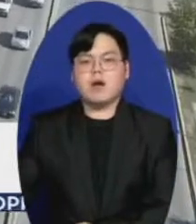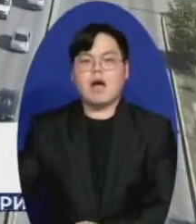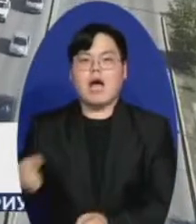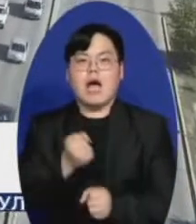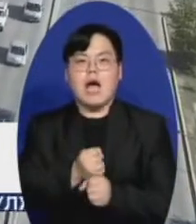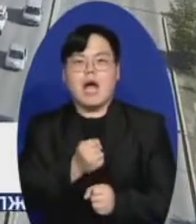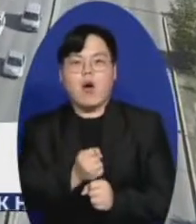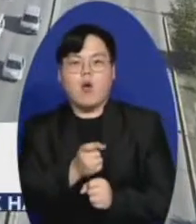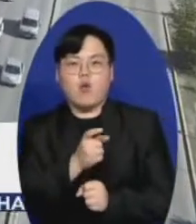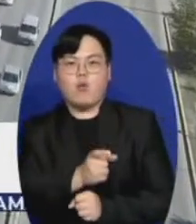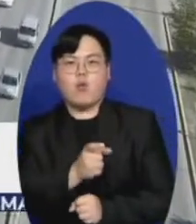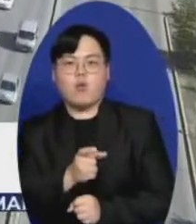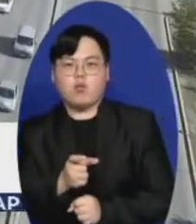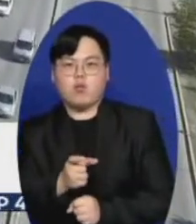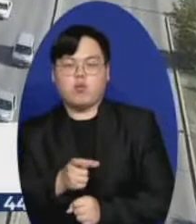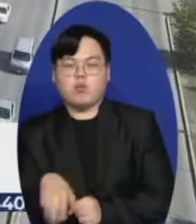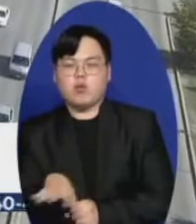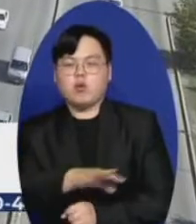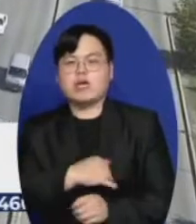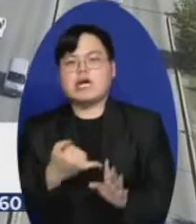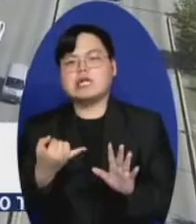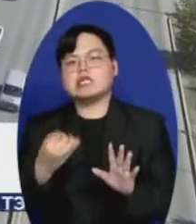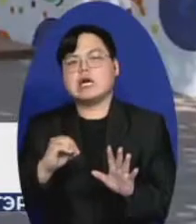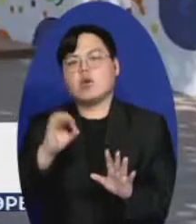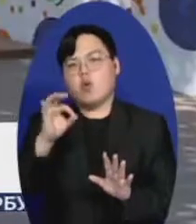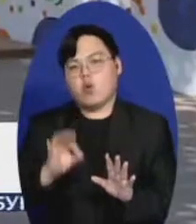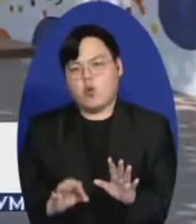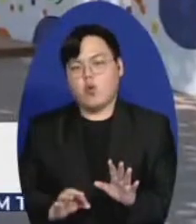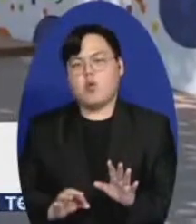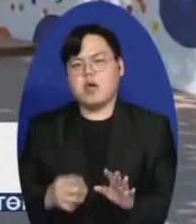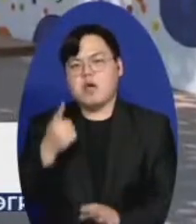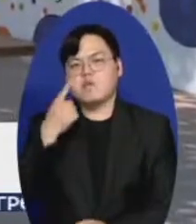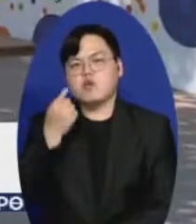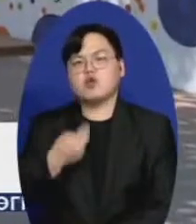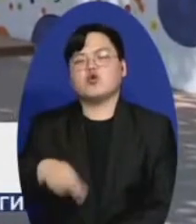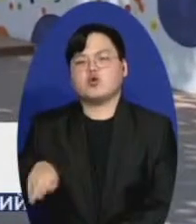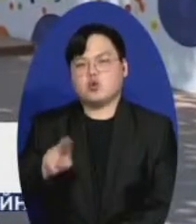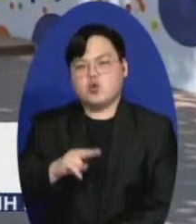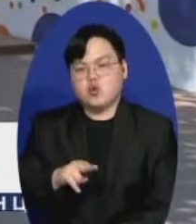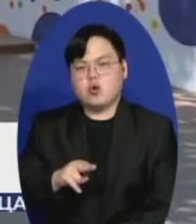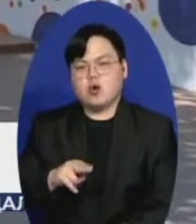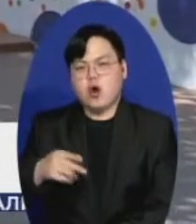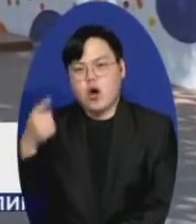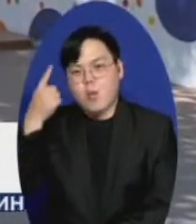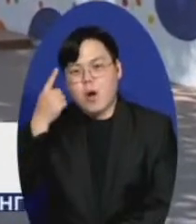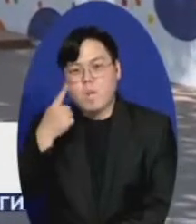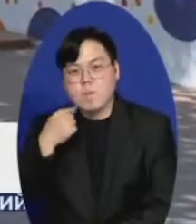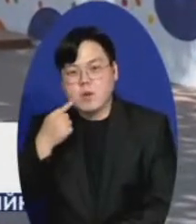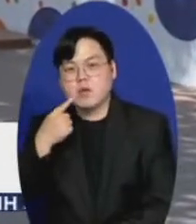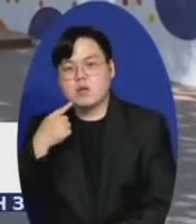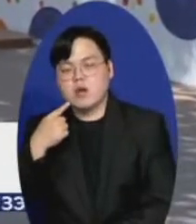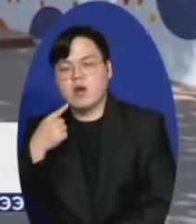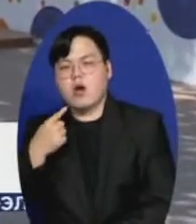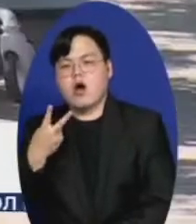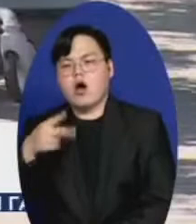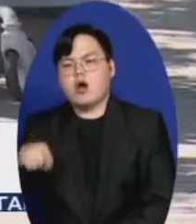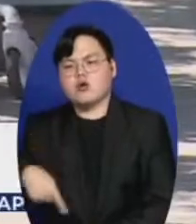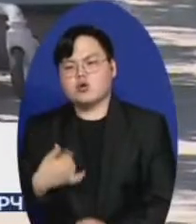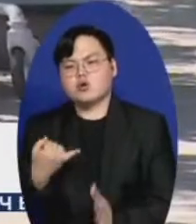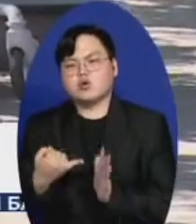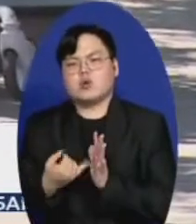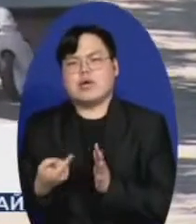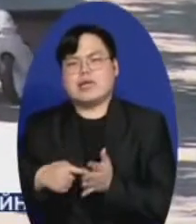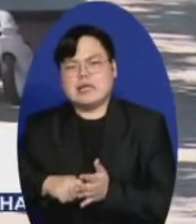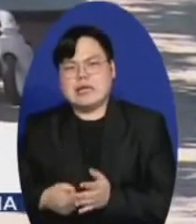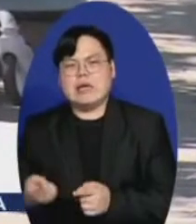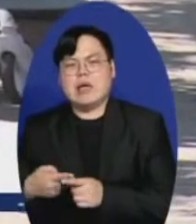Ажлах хүчнээс гадуур байгаа нийт хүн амын 60% эмэгтэйчүүд эзэлж байна. Монгол эмэгтэйчүүд эрхчүүдээс хөлсгүй хөдөлмөрт 2.6 дахин илүү